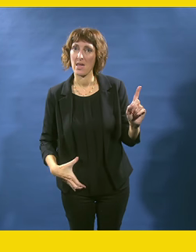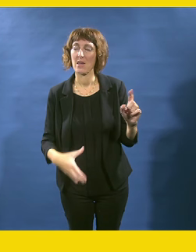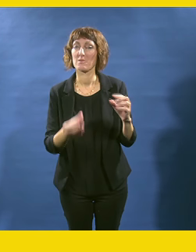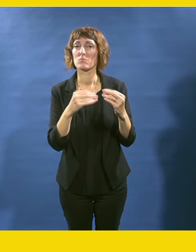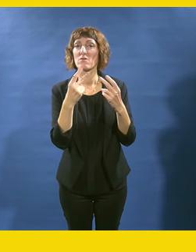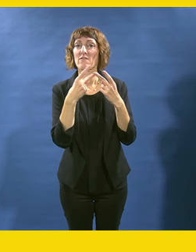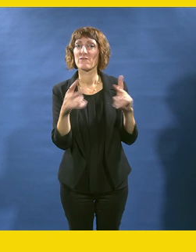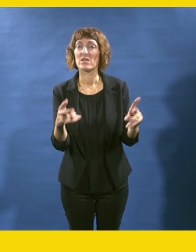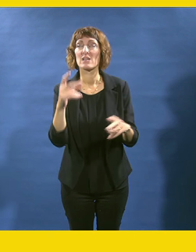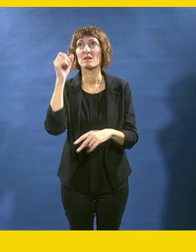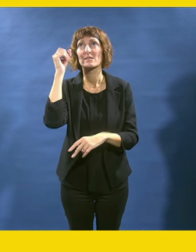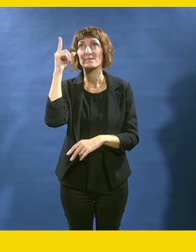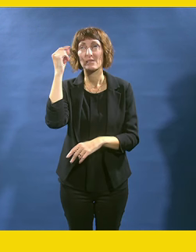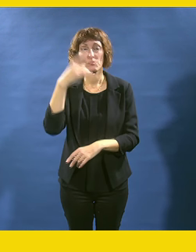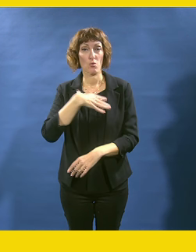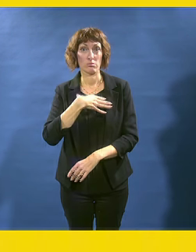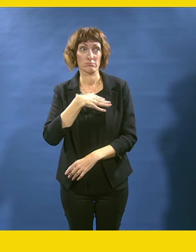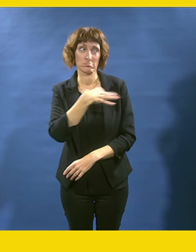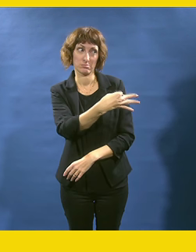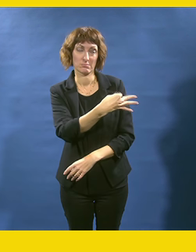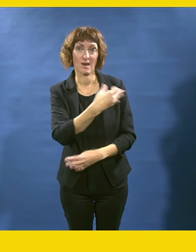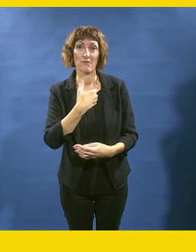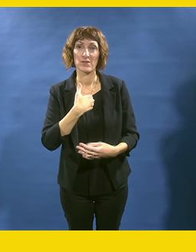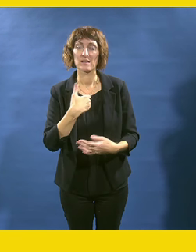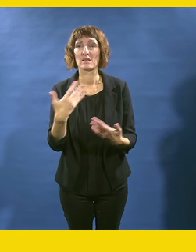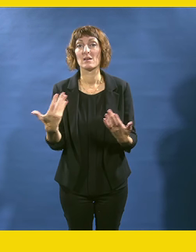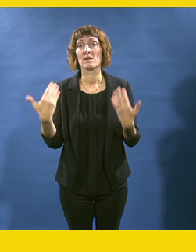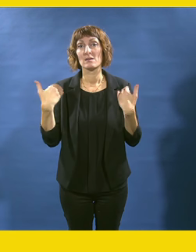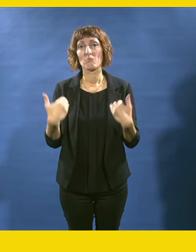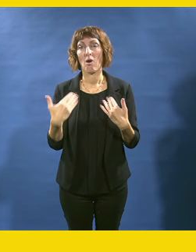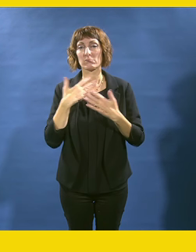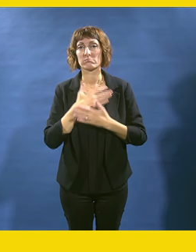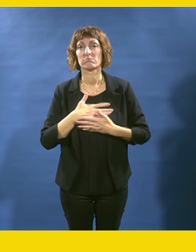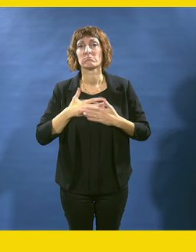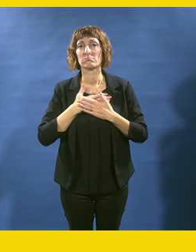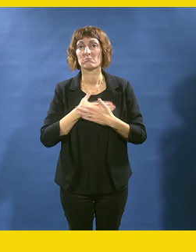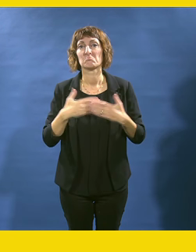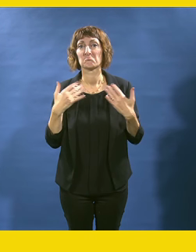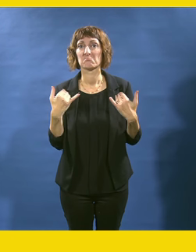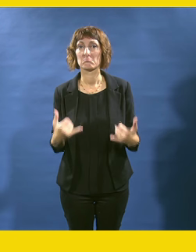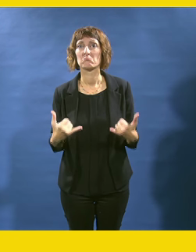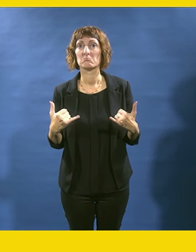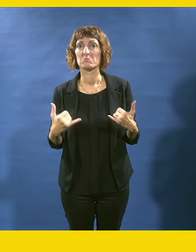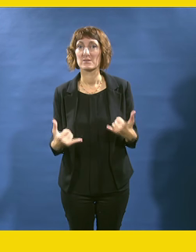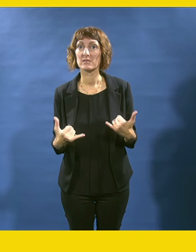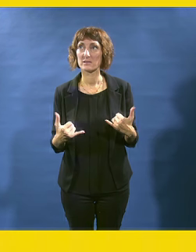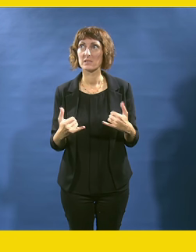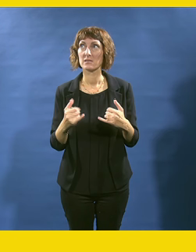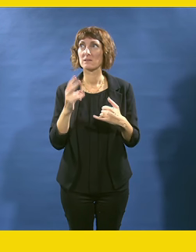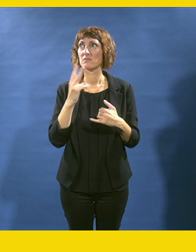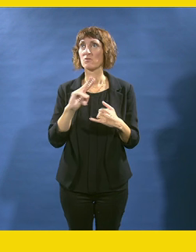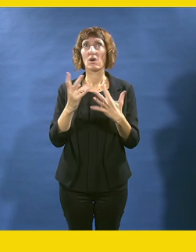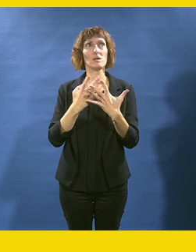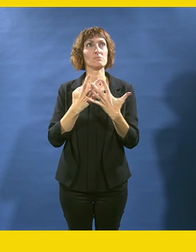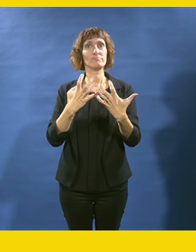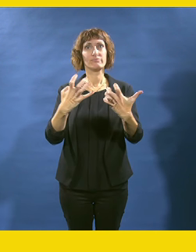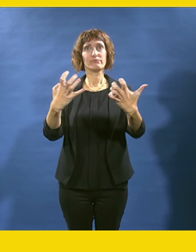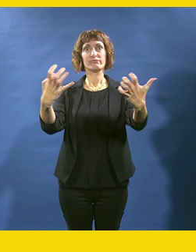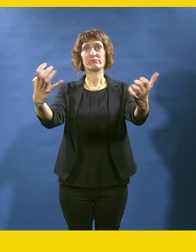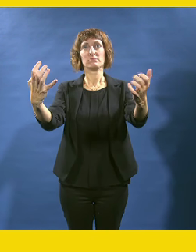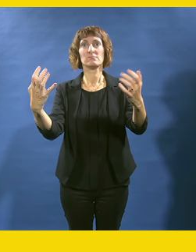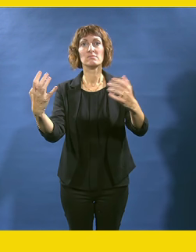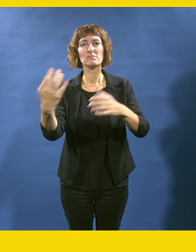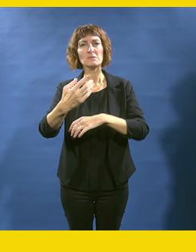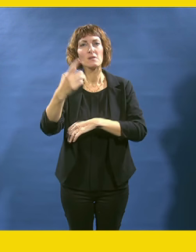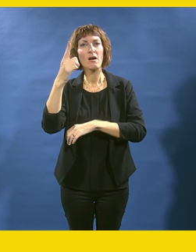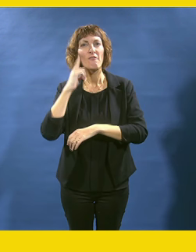sehr, bin ich hier und sehe so viele aktive Frauen von dieser Versammlung. Im Namen